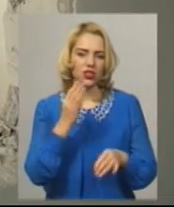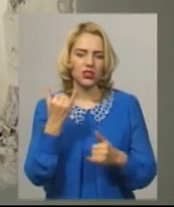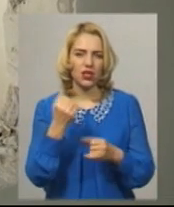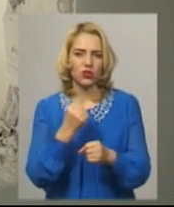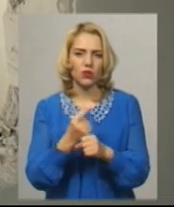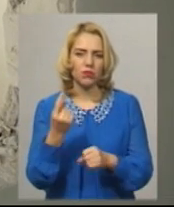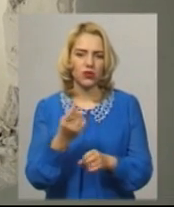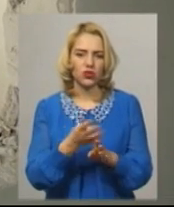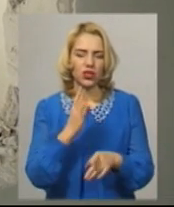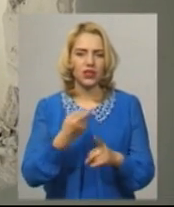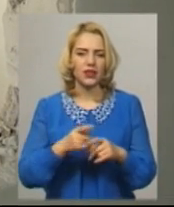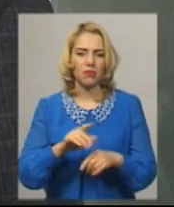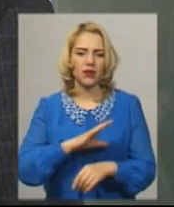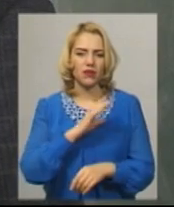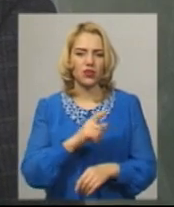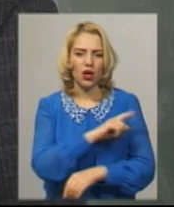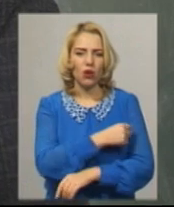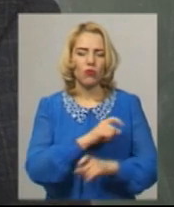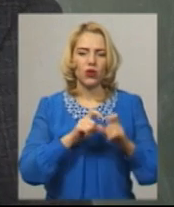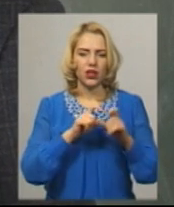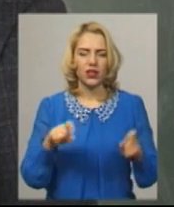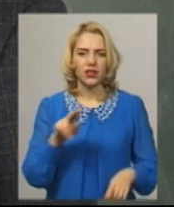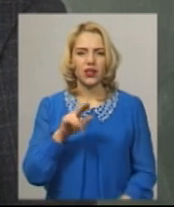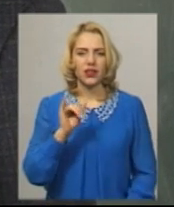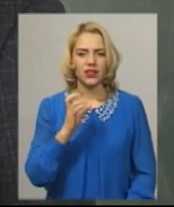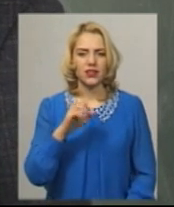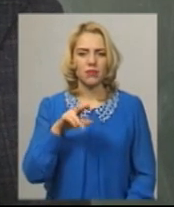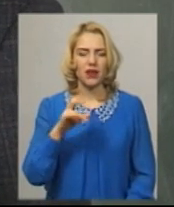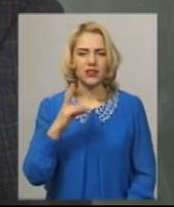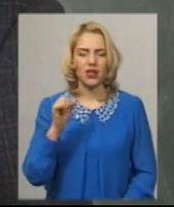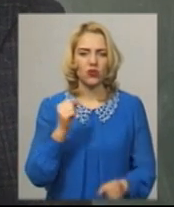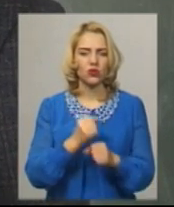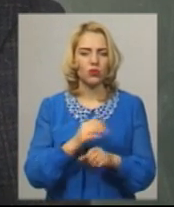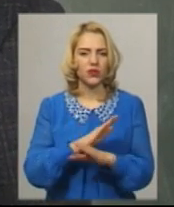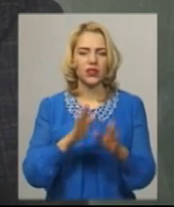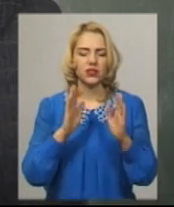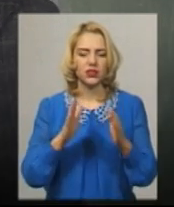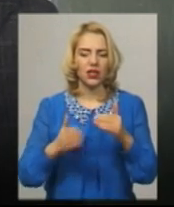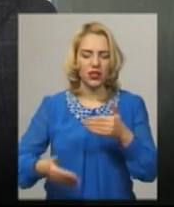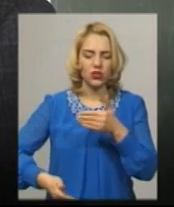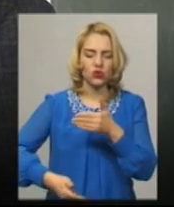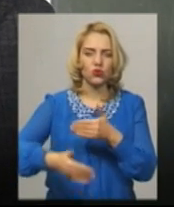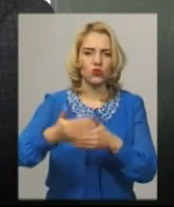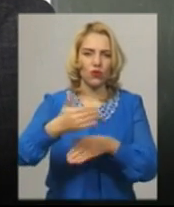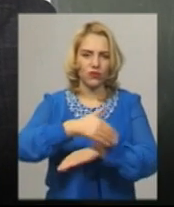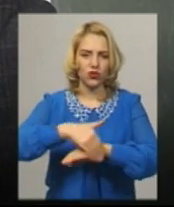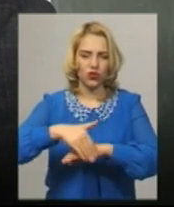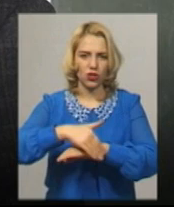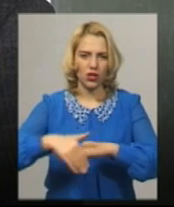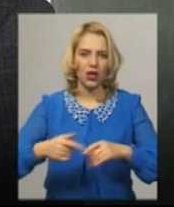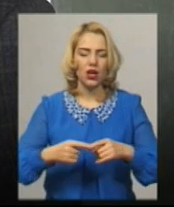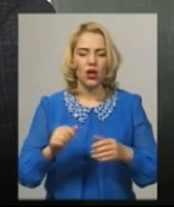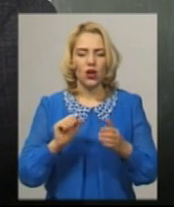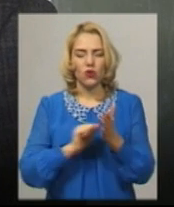Зараз роблять першу чергу. Це колишня поліклініка-диспансеру. Зроблено не тільки зовнішнє упорядження і